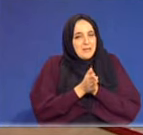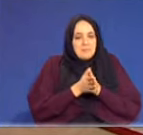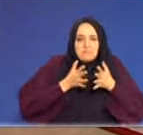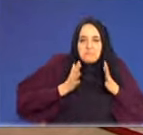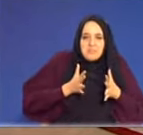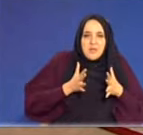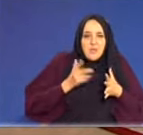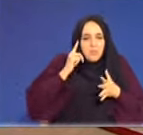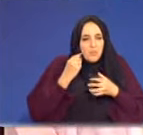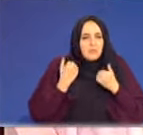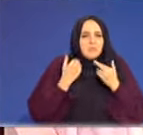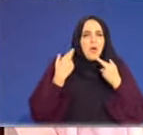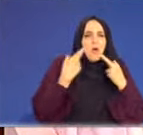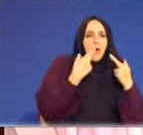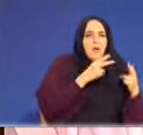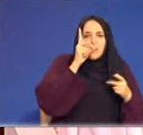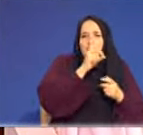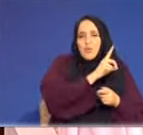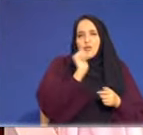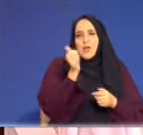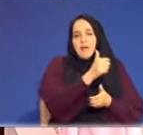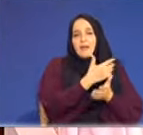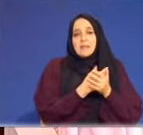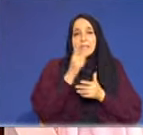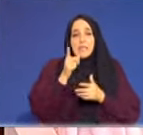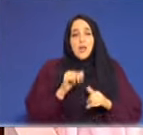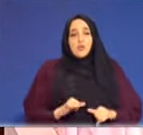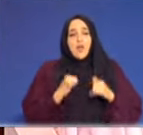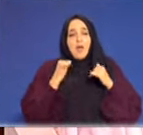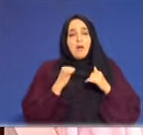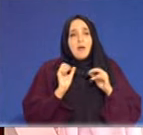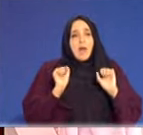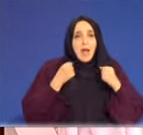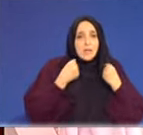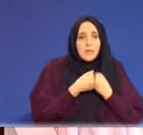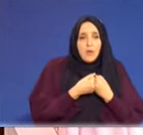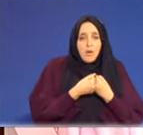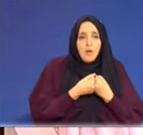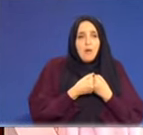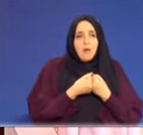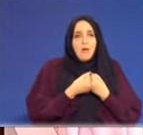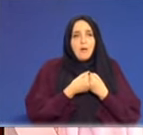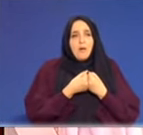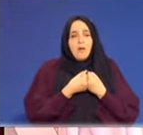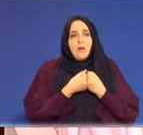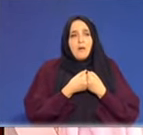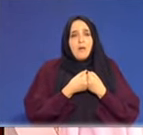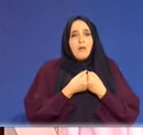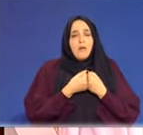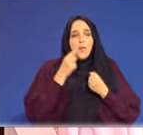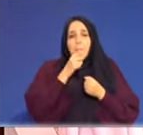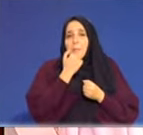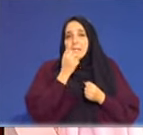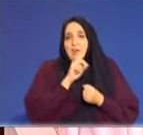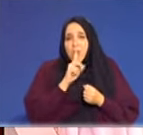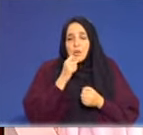يعطي الحقوق إلى أصحابها. هذا الشاب راه أصيب في هذا الحادث وراه مظلوم